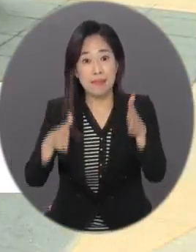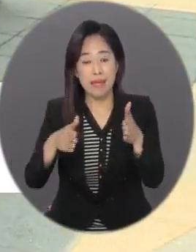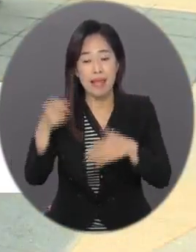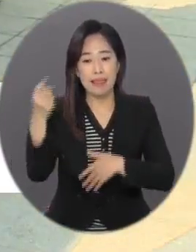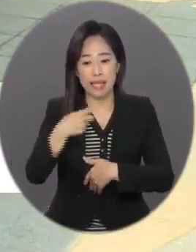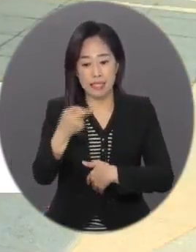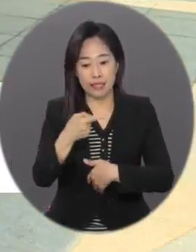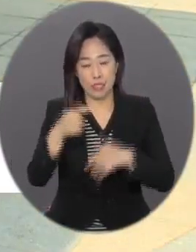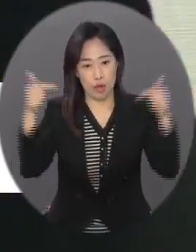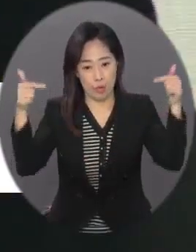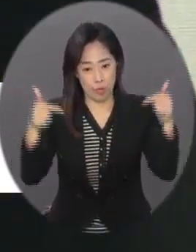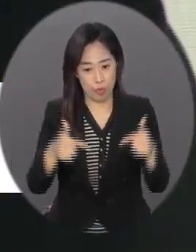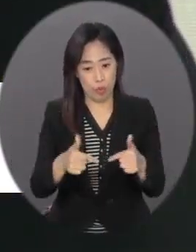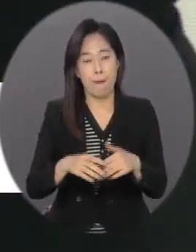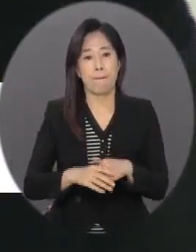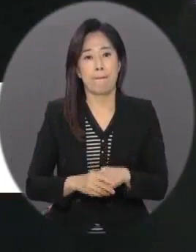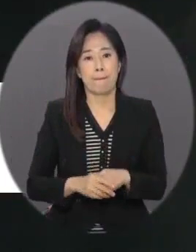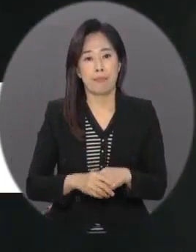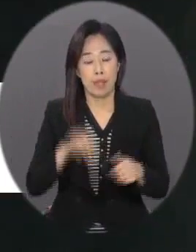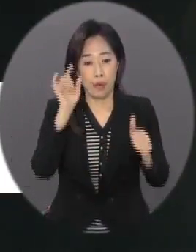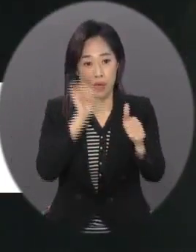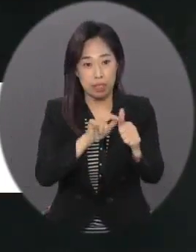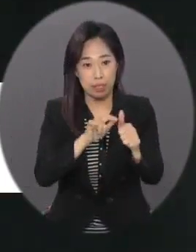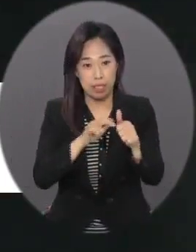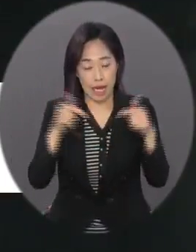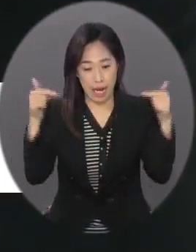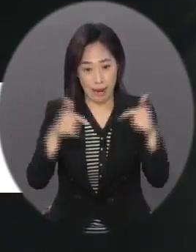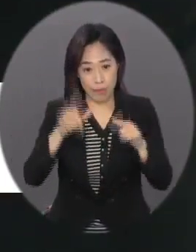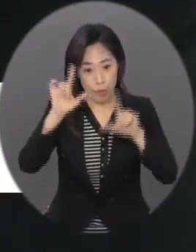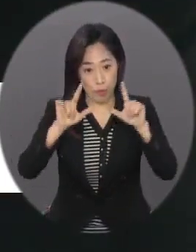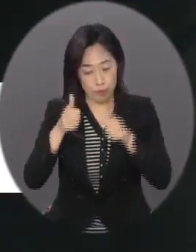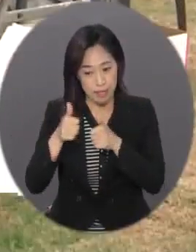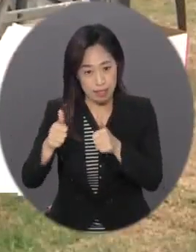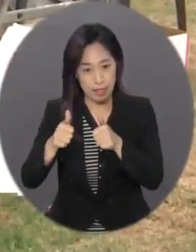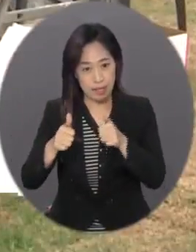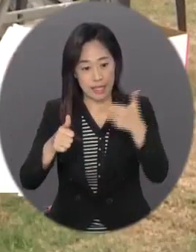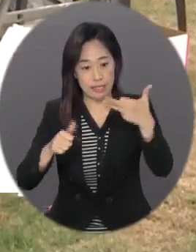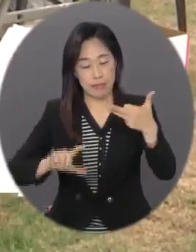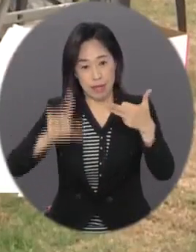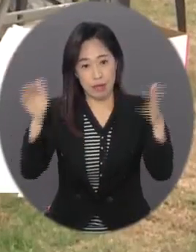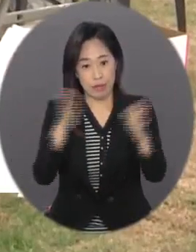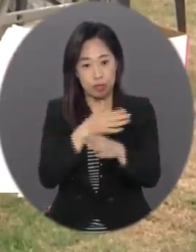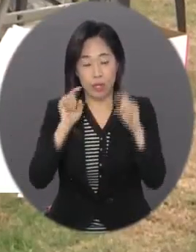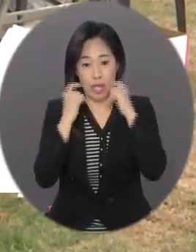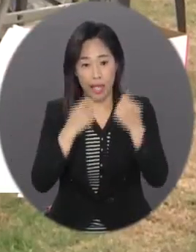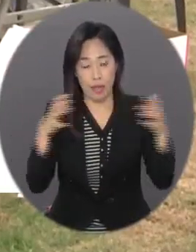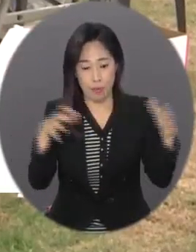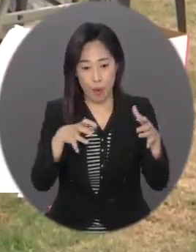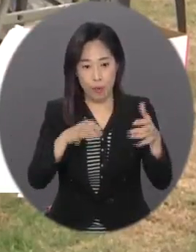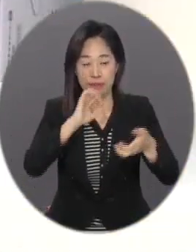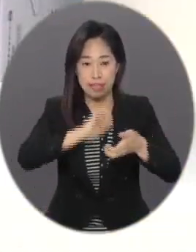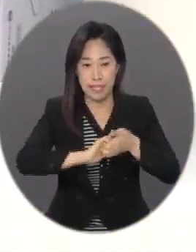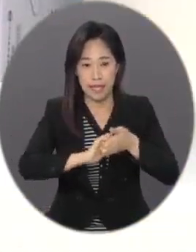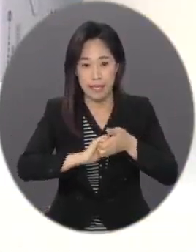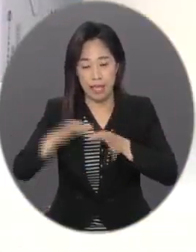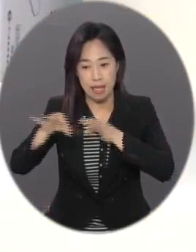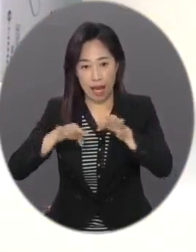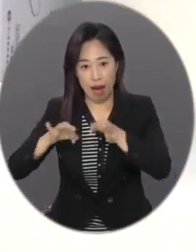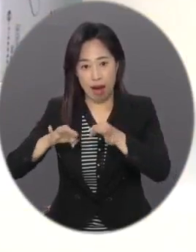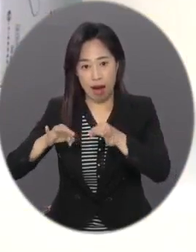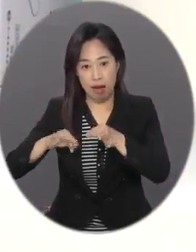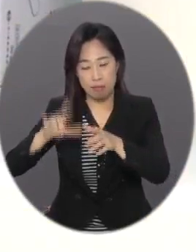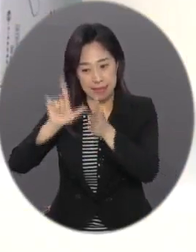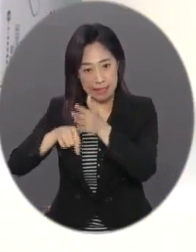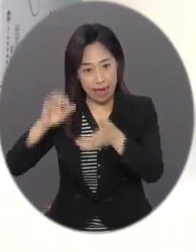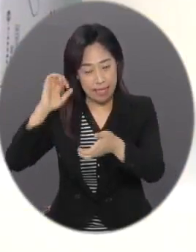네 자릿수 로 줄어들었습니다 확진 자 감소 추세에 따라 오는 18일부터는 4 총무 이민 온 책 1과 영업시간 책